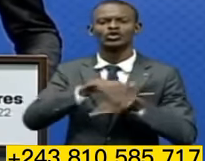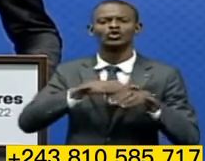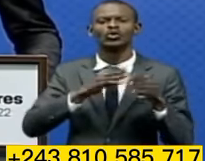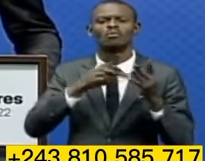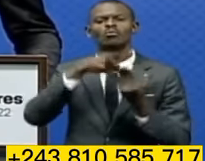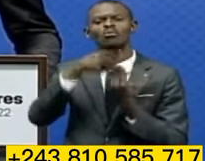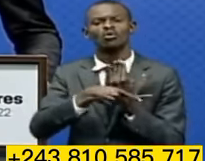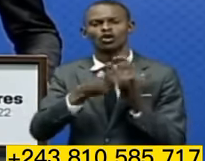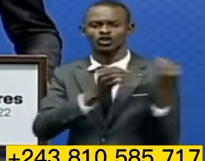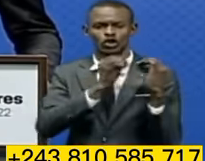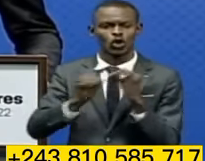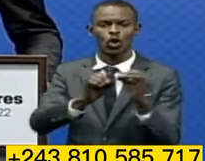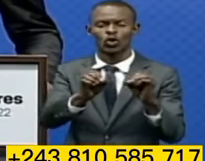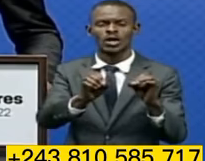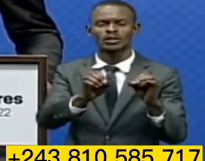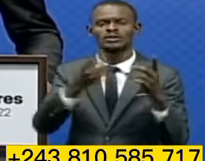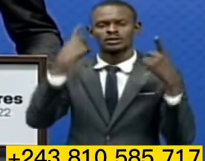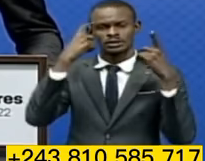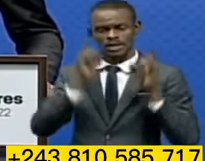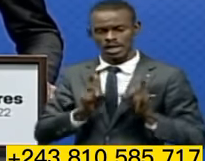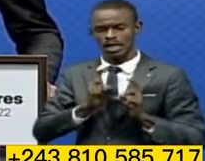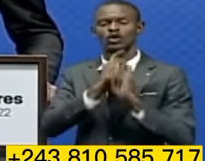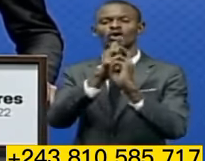portant approbation de l'accord de don numéro